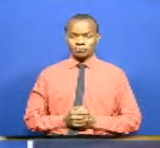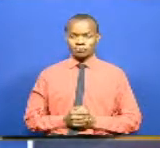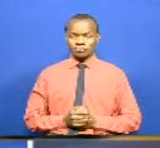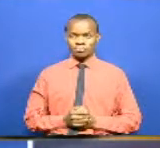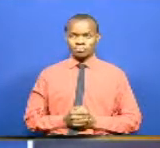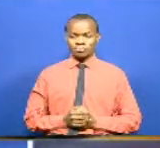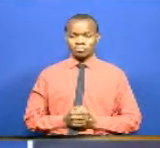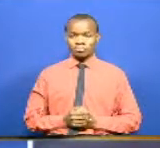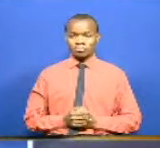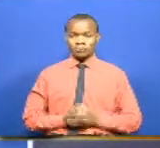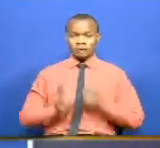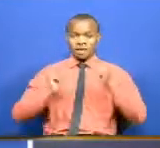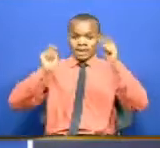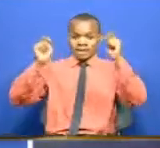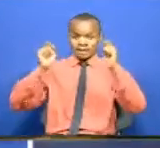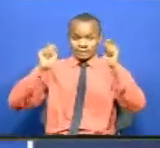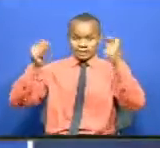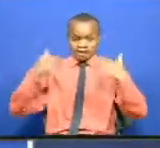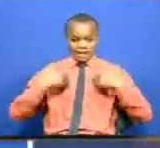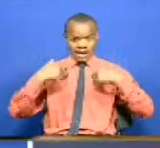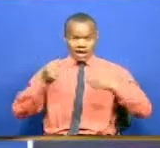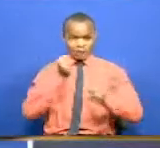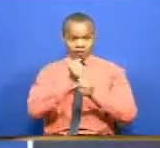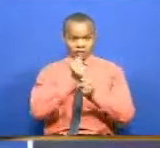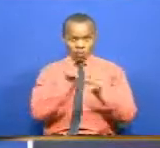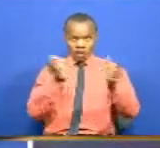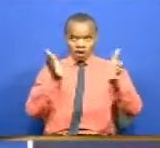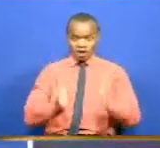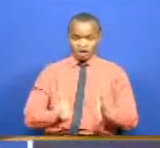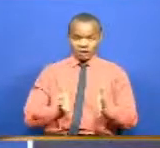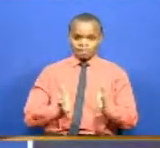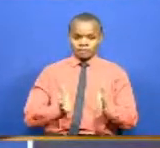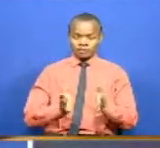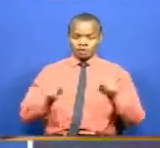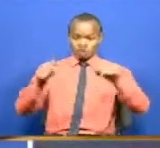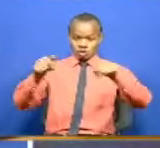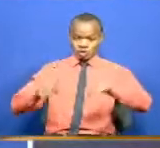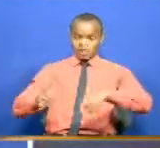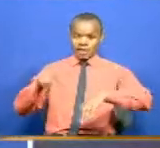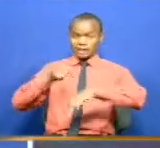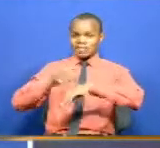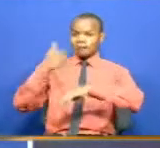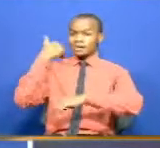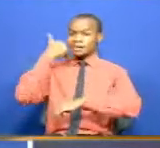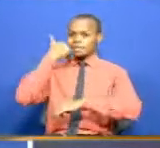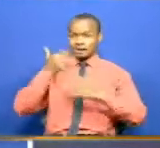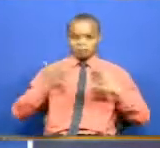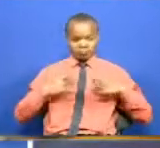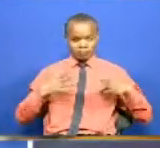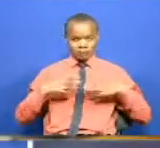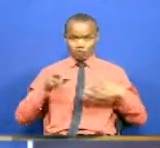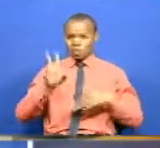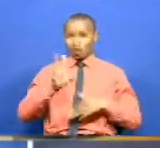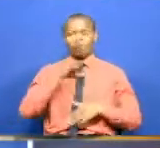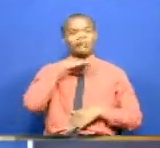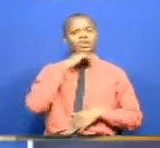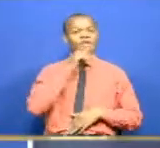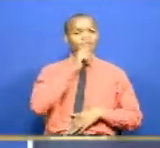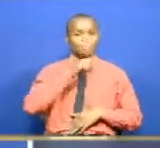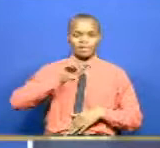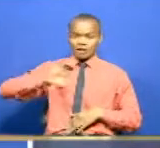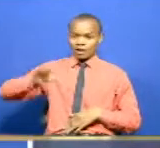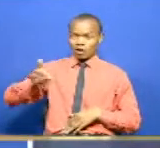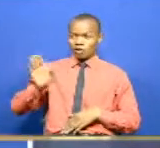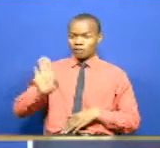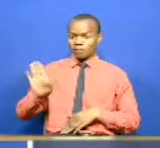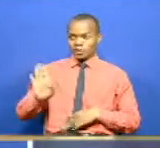Madhara ya mgomo wa hudumu wa afya ilikuwa bayana siku ya Ijumaa baada ya wagonjwa wawili kufariki katika kaunti ya Baringo.